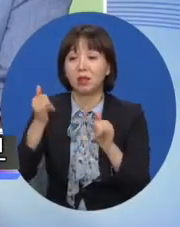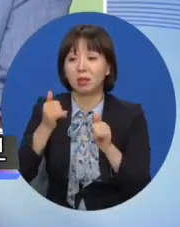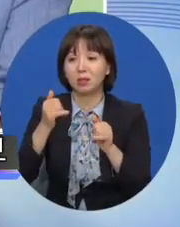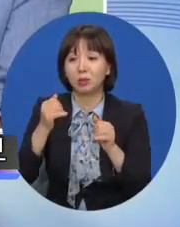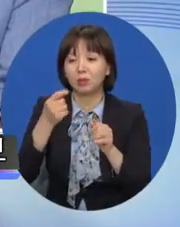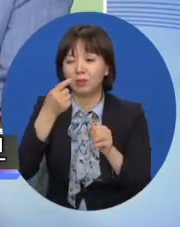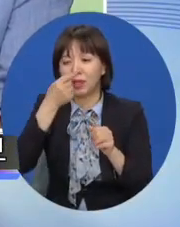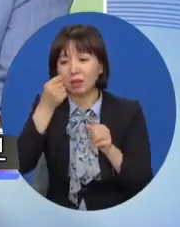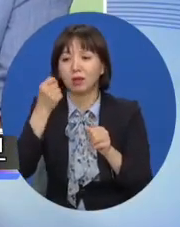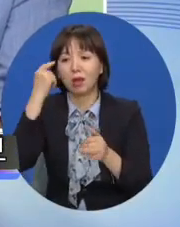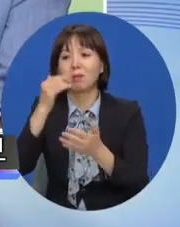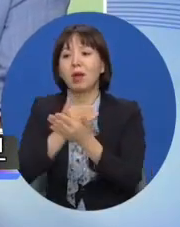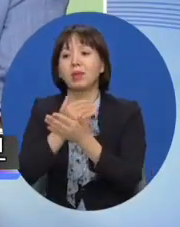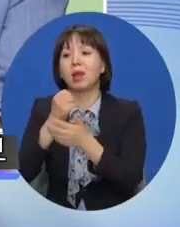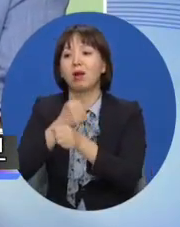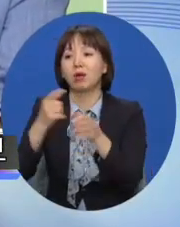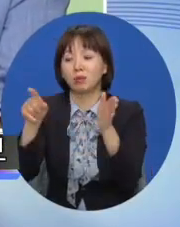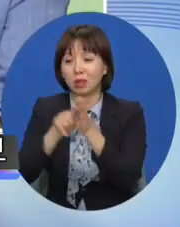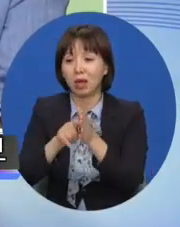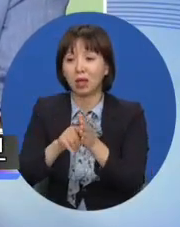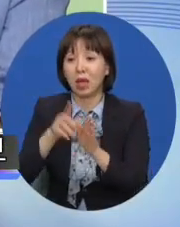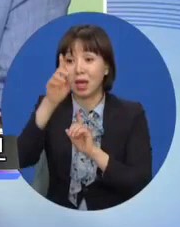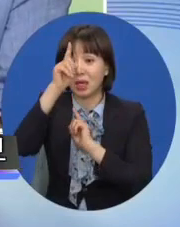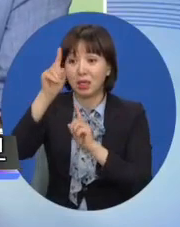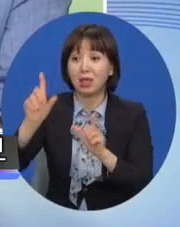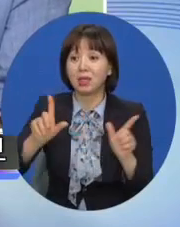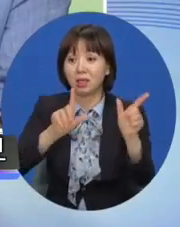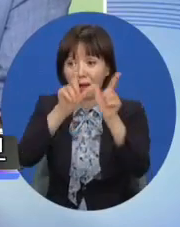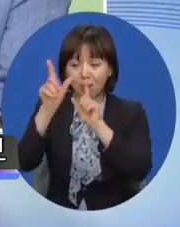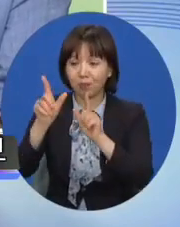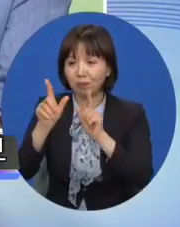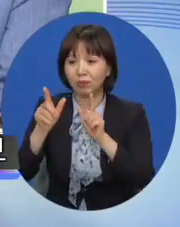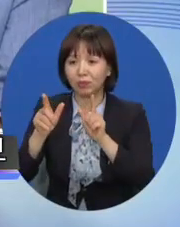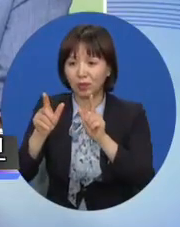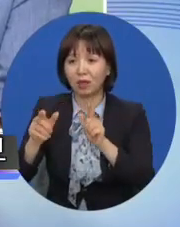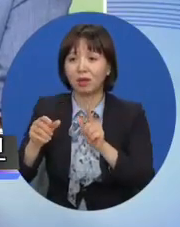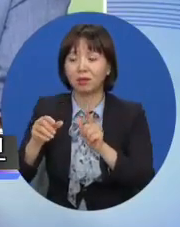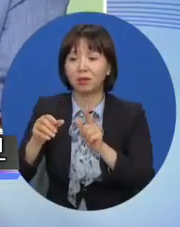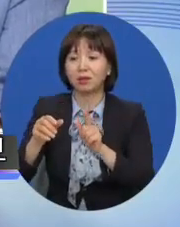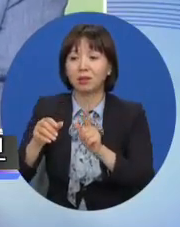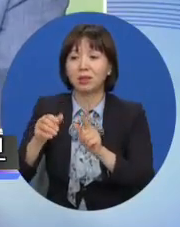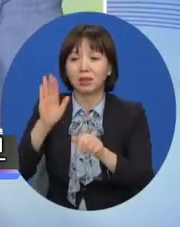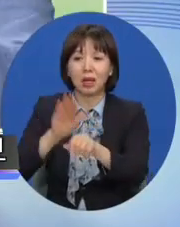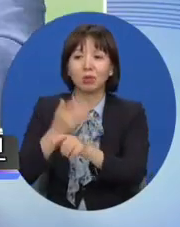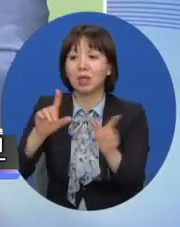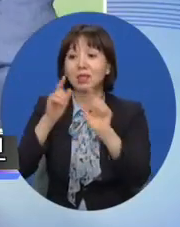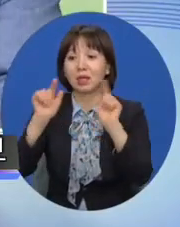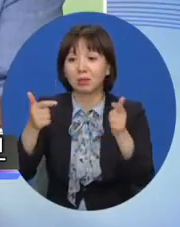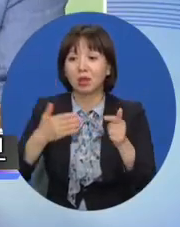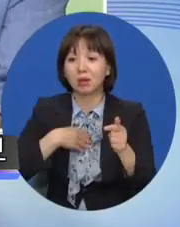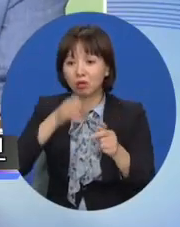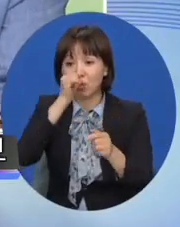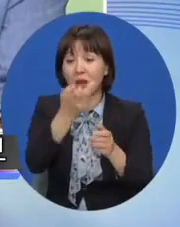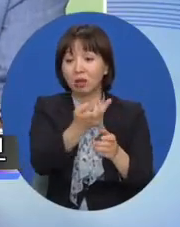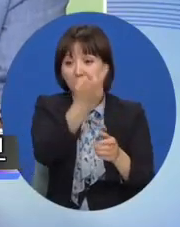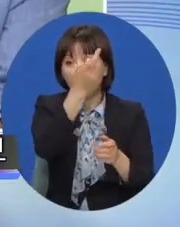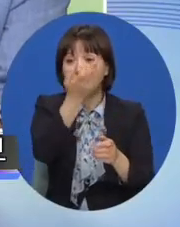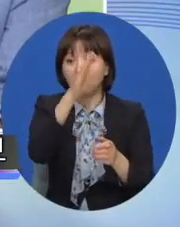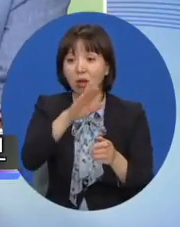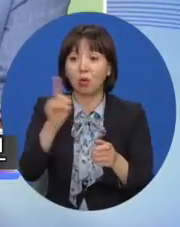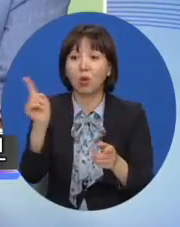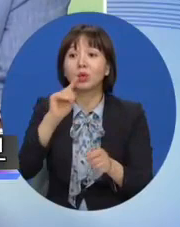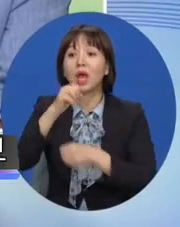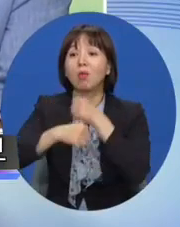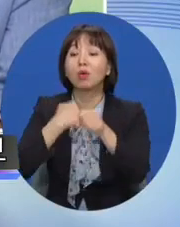것이다. 저 이렇게 믿습니다. 저 이근규의 삶, 그렇게 살지 않았습니다. 어떻게 해서 선배님, 제가 좋아하는 형인데 이렇게 함부로